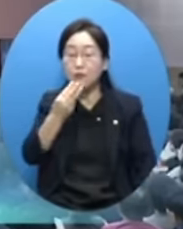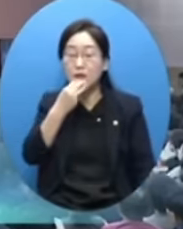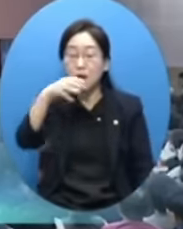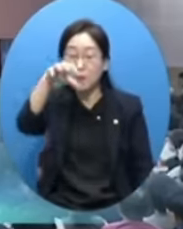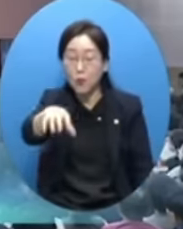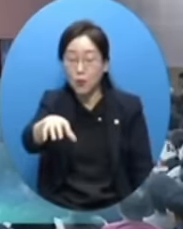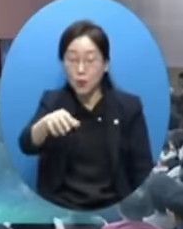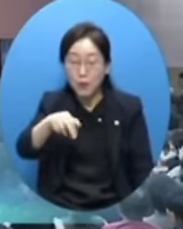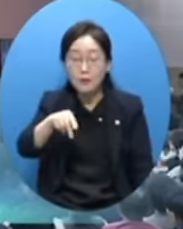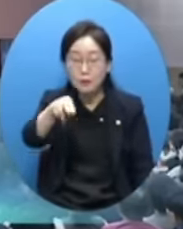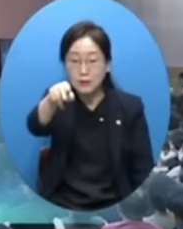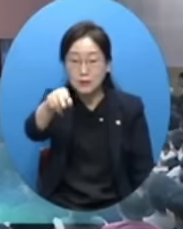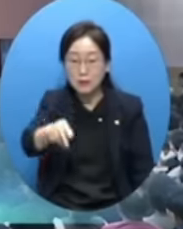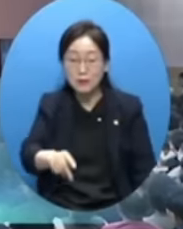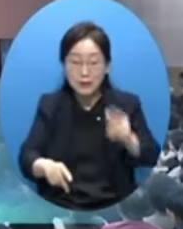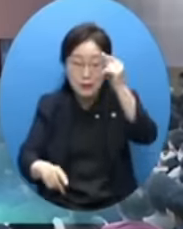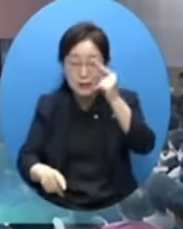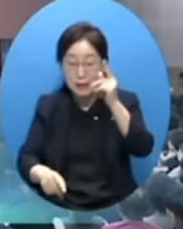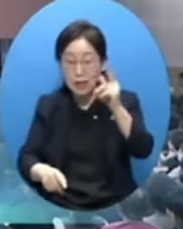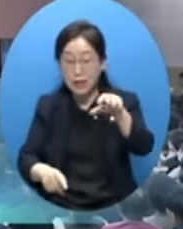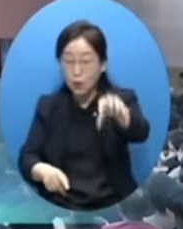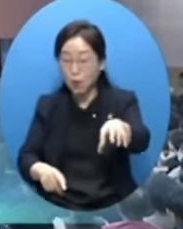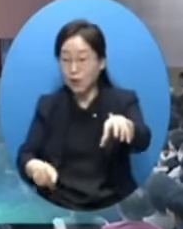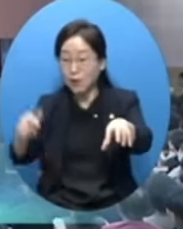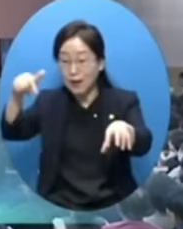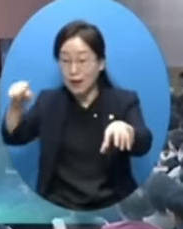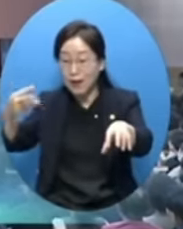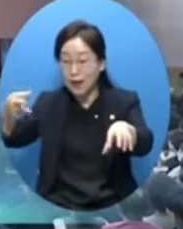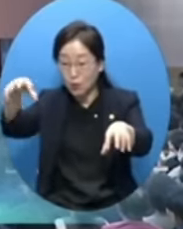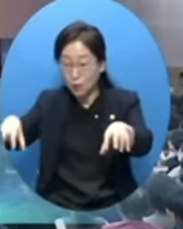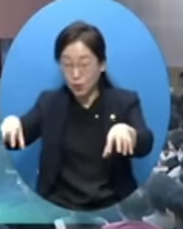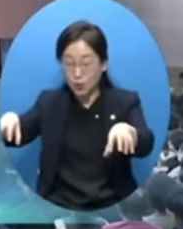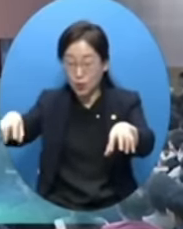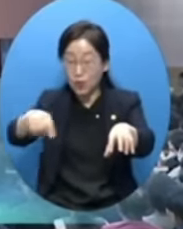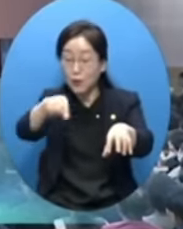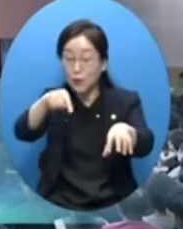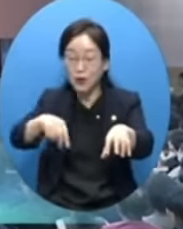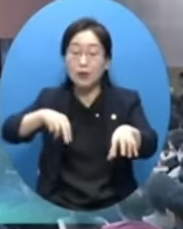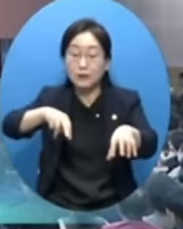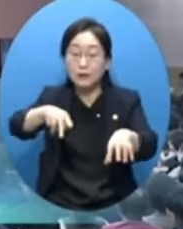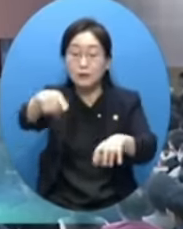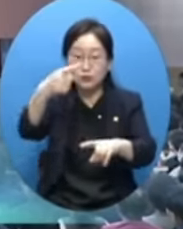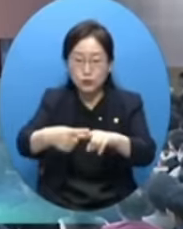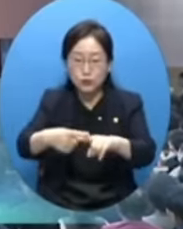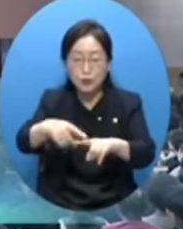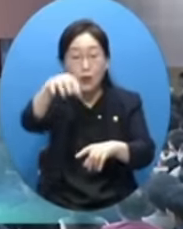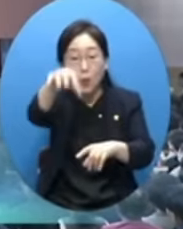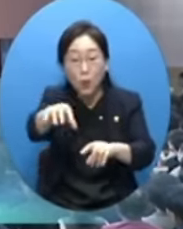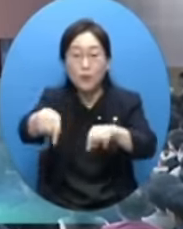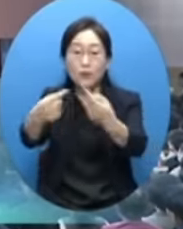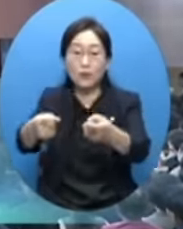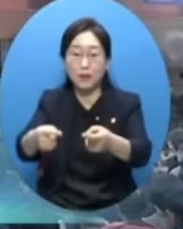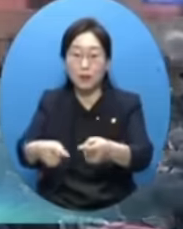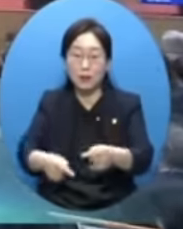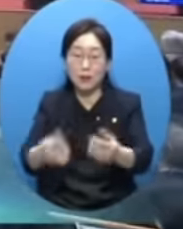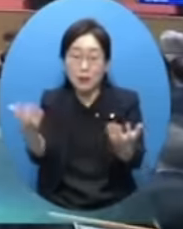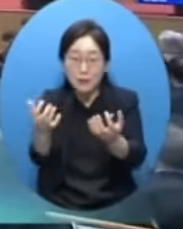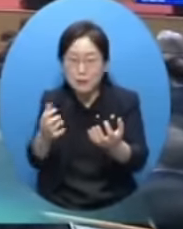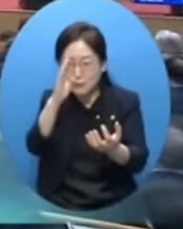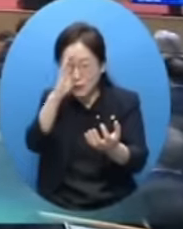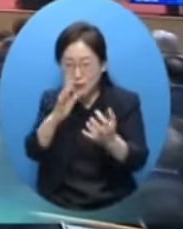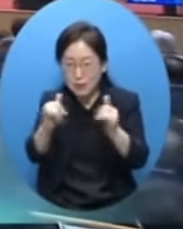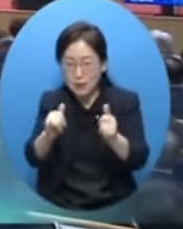때에 사마리아와 갈릴리 사이로 지나가시다가 한 마을에 들어가시니 나병 환자 10명이 예수를 만나 멀리